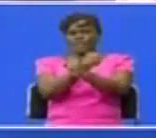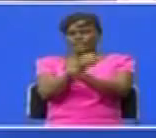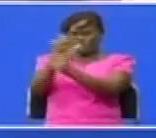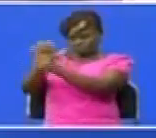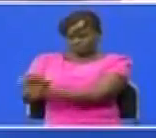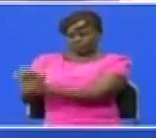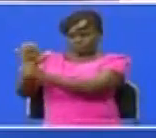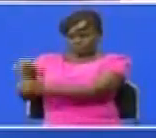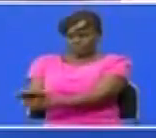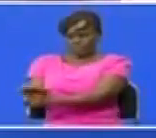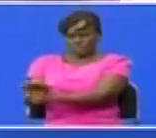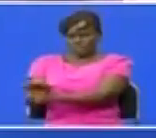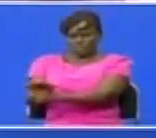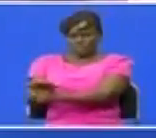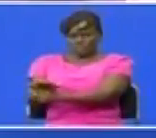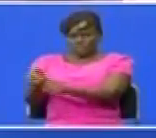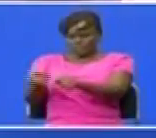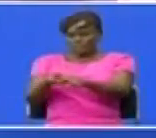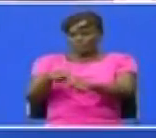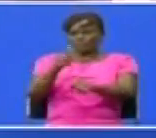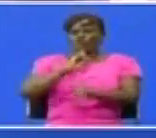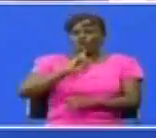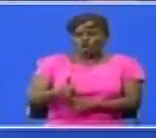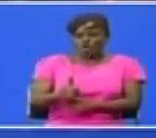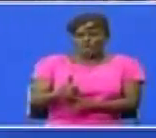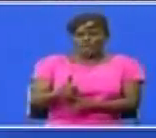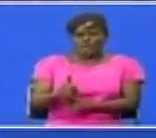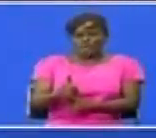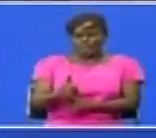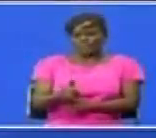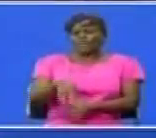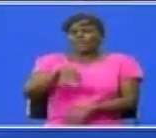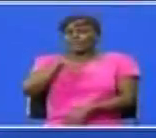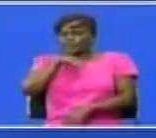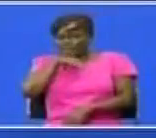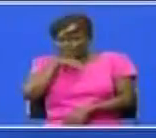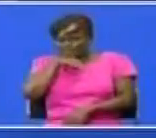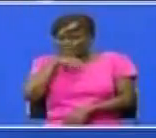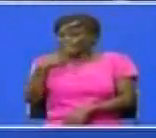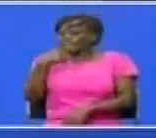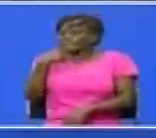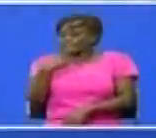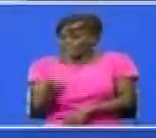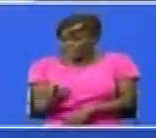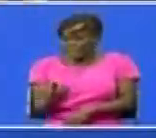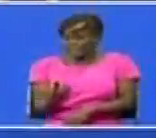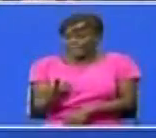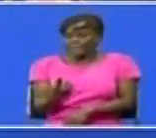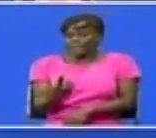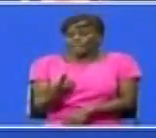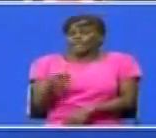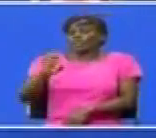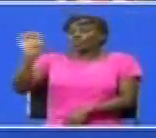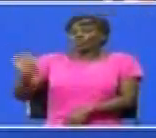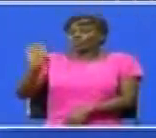of intimidation and delivery of summons to our prime minister and the party leader. Yeah. Raila akishikilia kuwa riba ya fedha za bondi ya